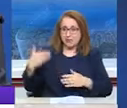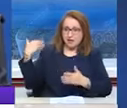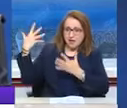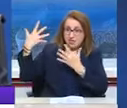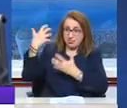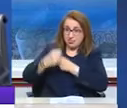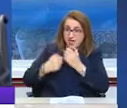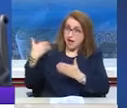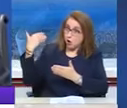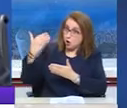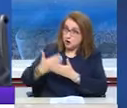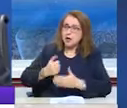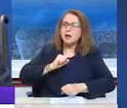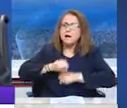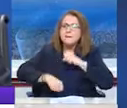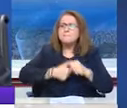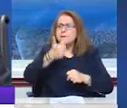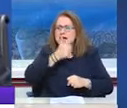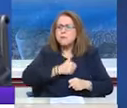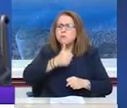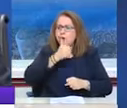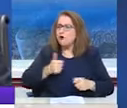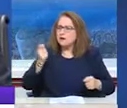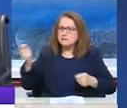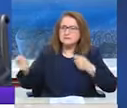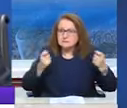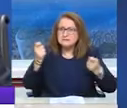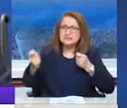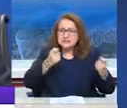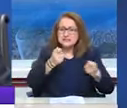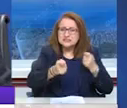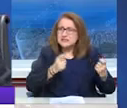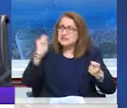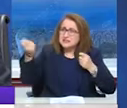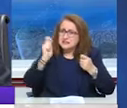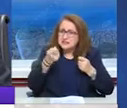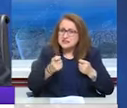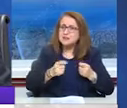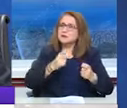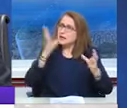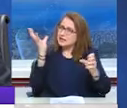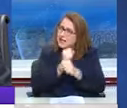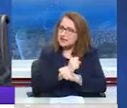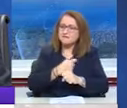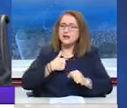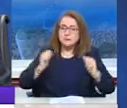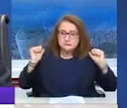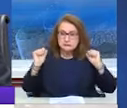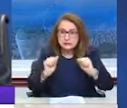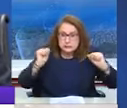μια κουλτούρα πληρωμών η οποία έχει οδηγήσει στην σταδιακή αποκλιμάκωση των πιέσεων στο χρηματοπιστωτικό μας